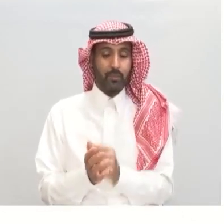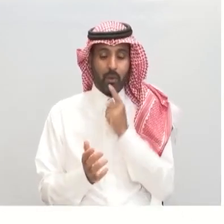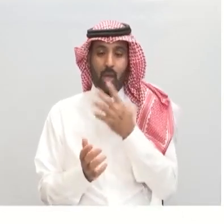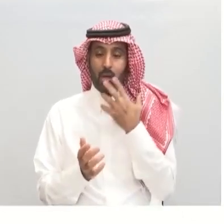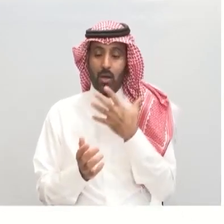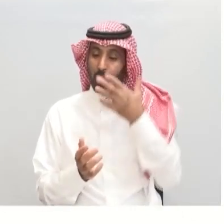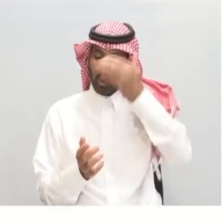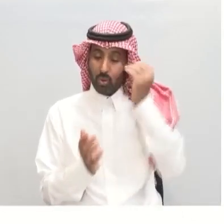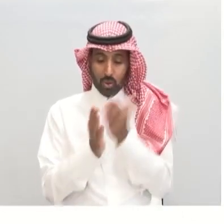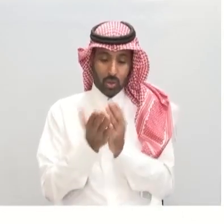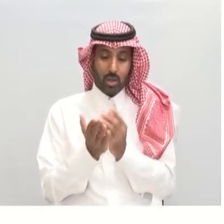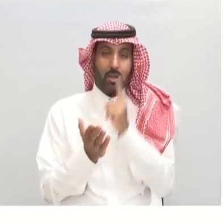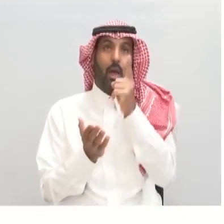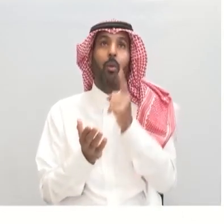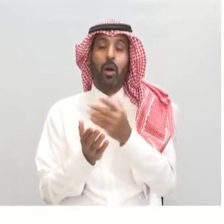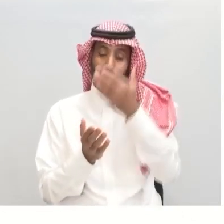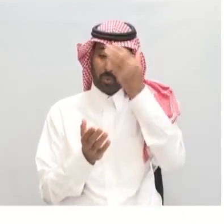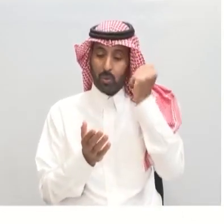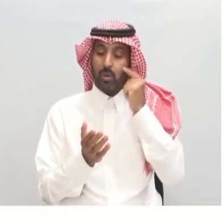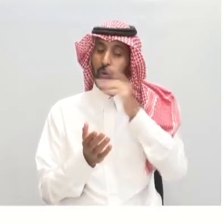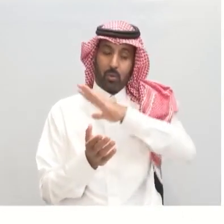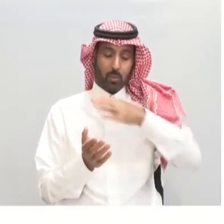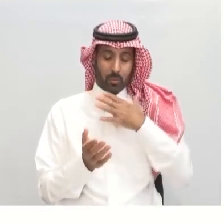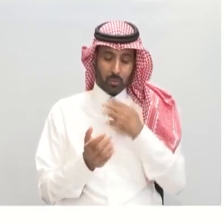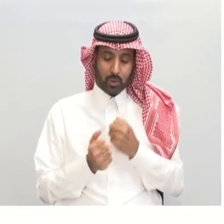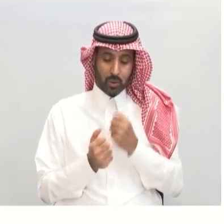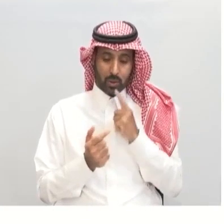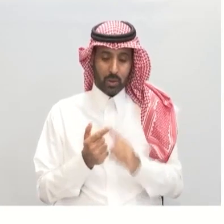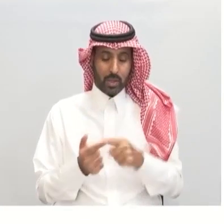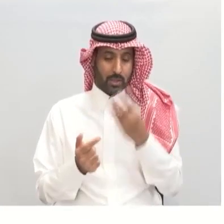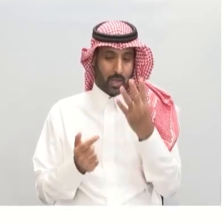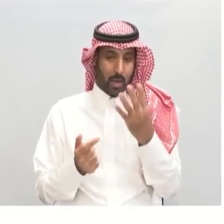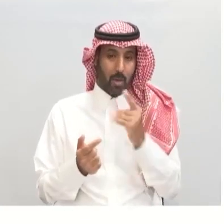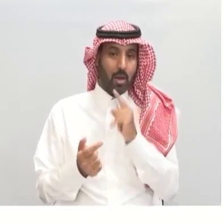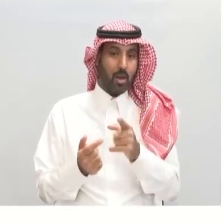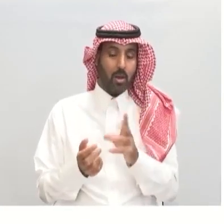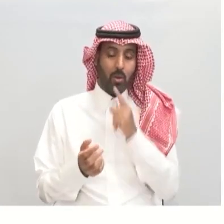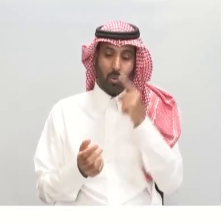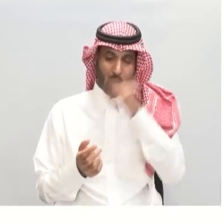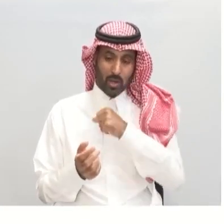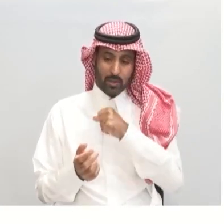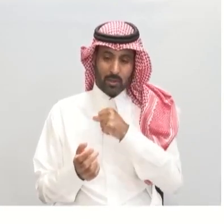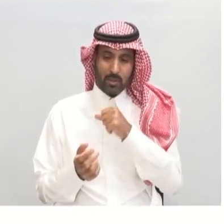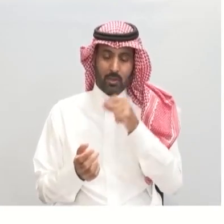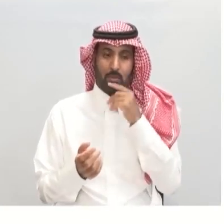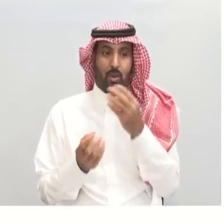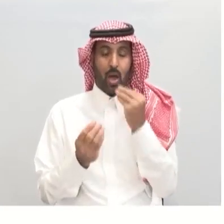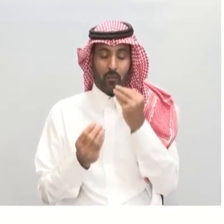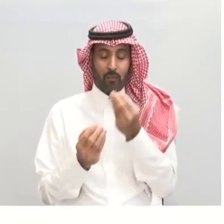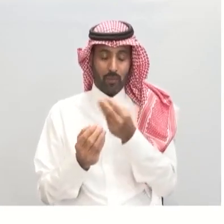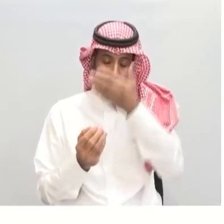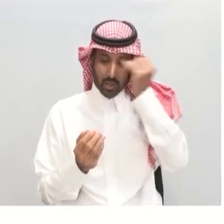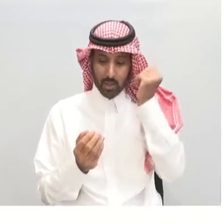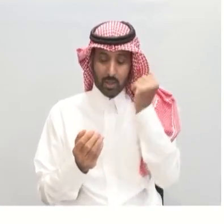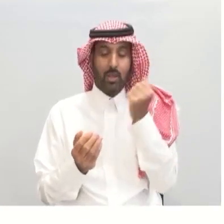القران الكتاب الوحيد الذي يحفظه اهله في صدورهم رابعا ذكرنا ما هو واجب من حفظ كتاب الله